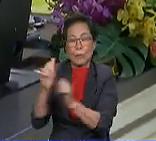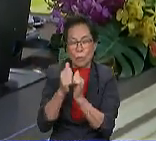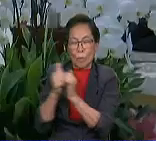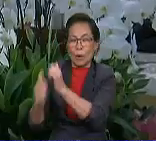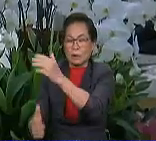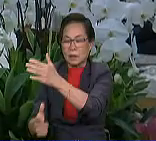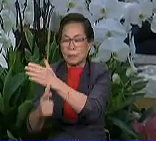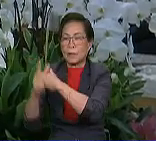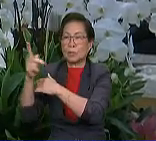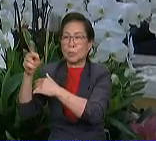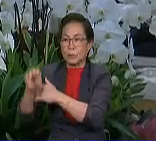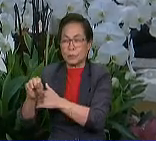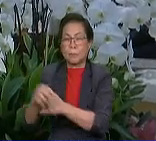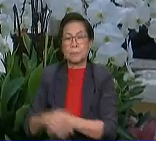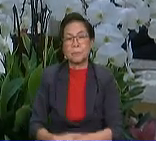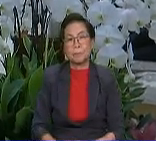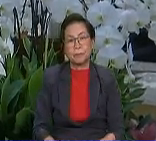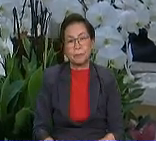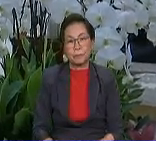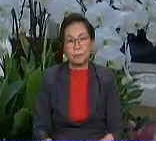diiringi timbalan ketua menteri